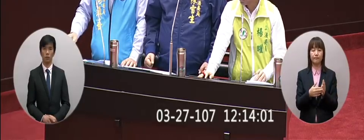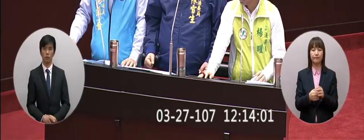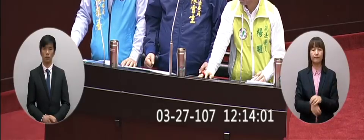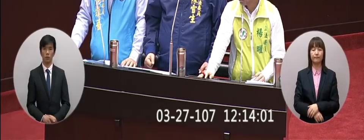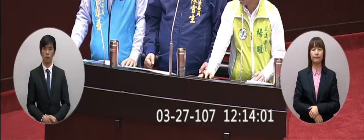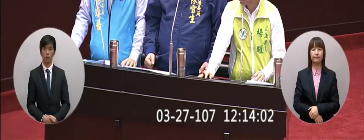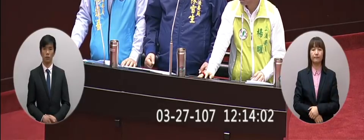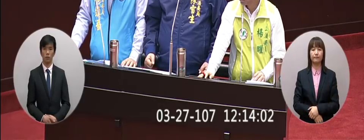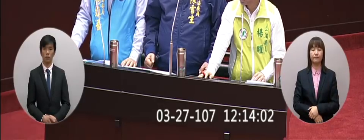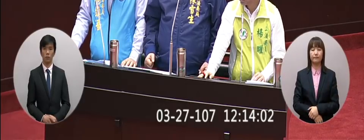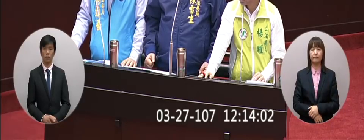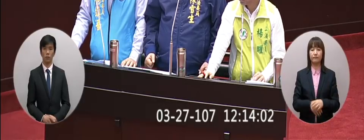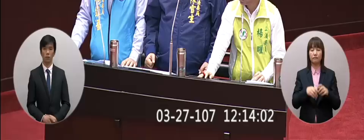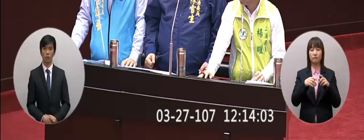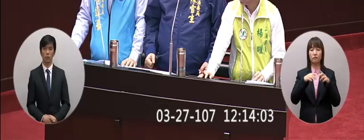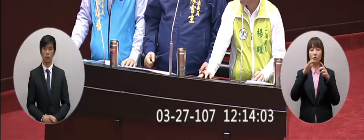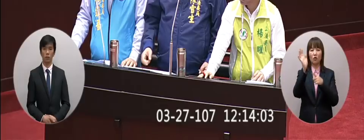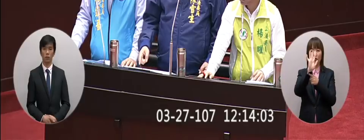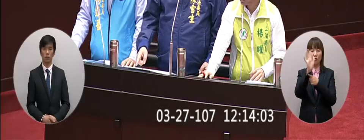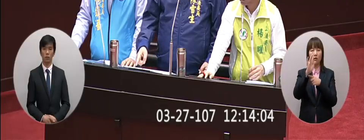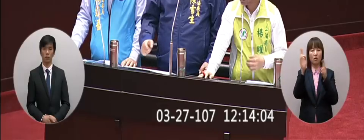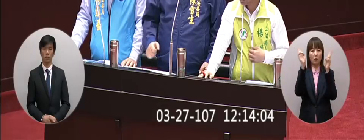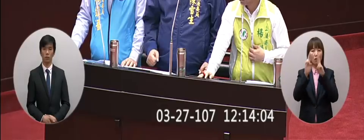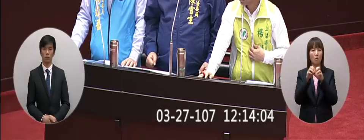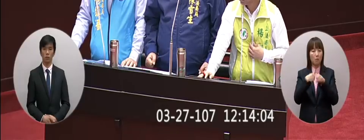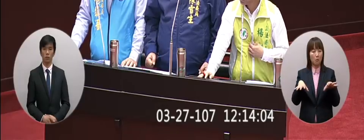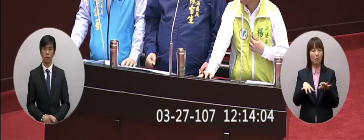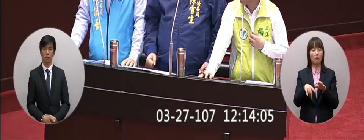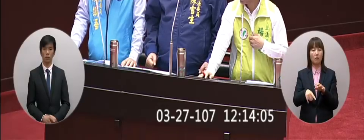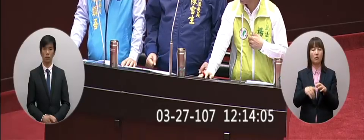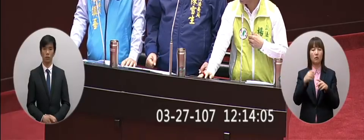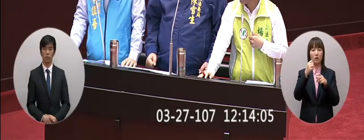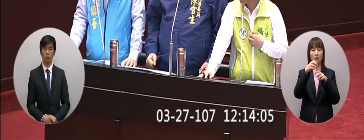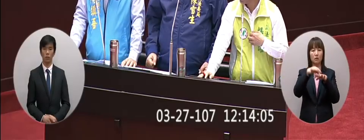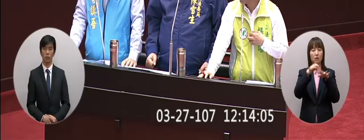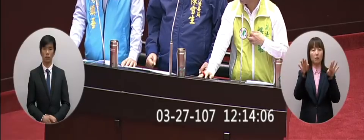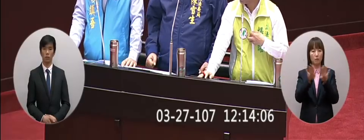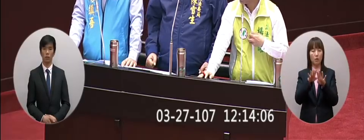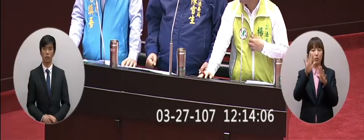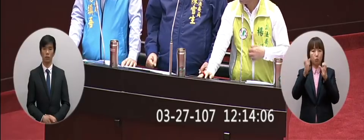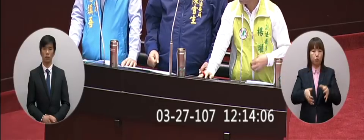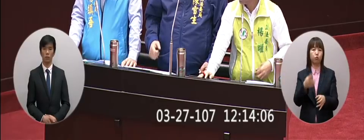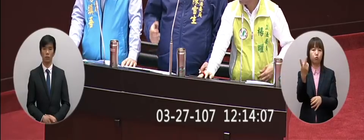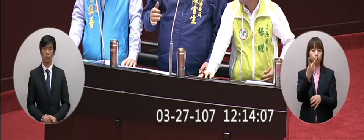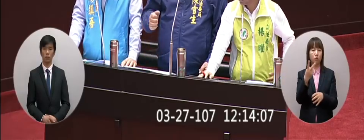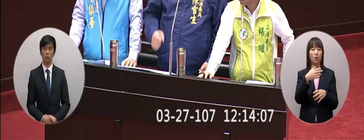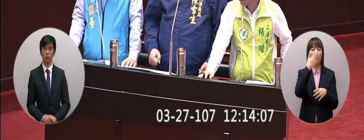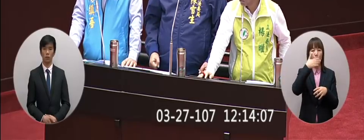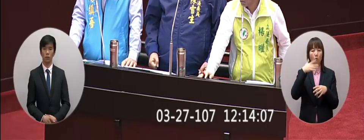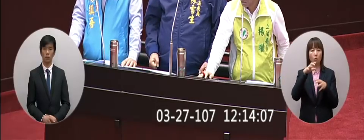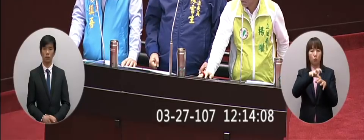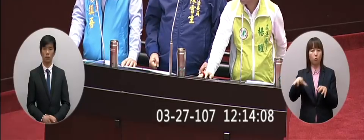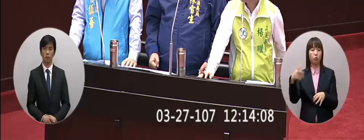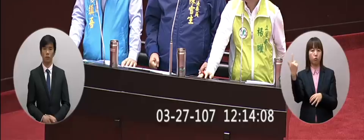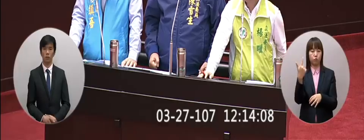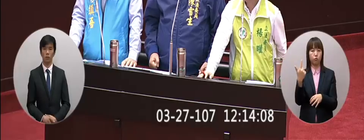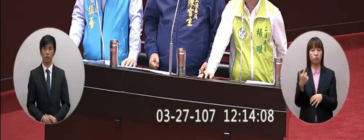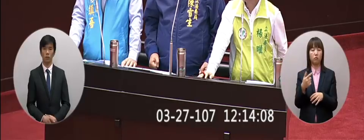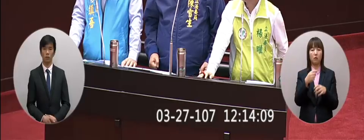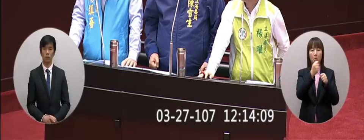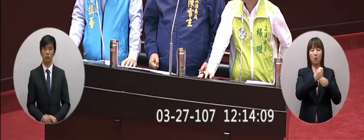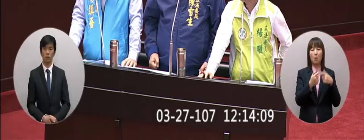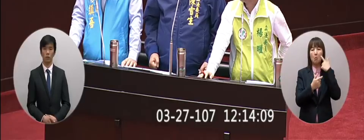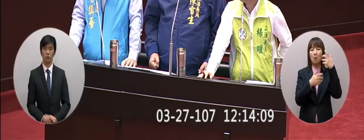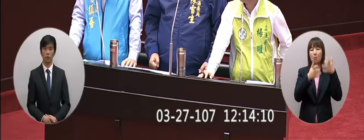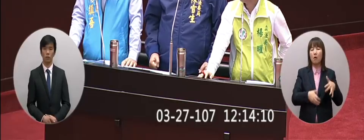到这个风力发电，目前风力发电呢，金门已经有2座了哈，澎湖已经有6座了，马祖到